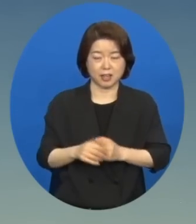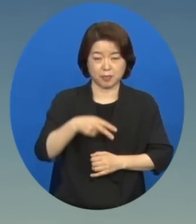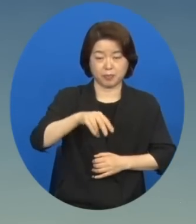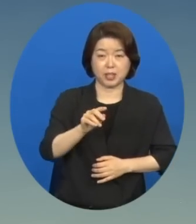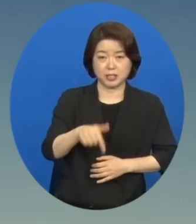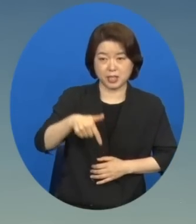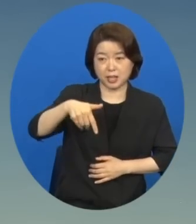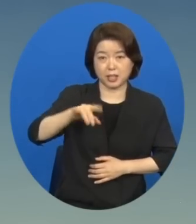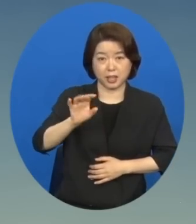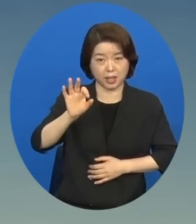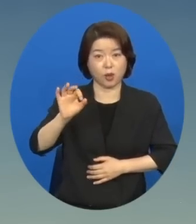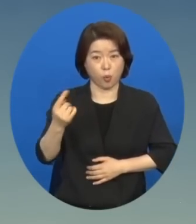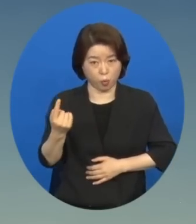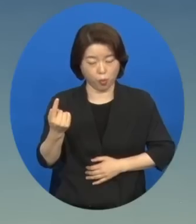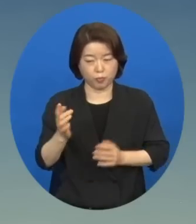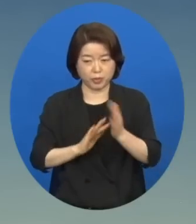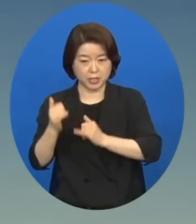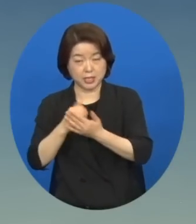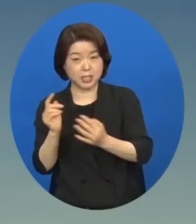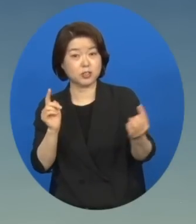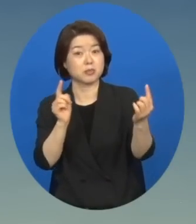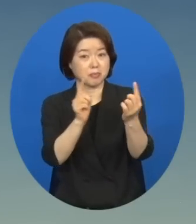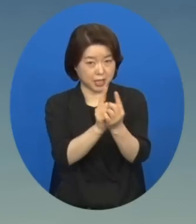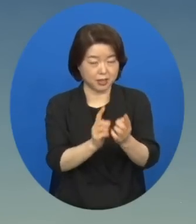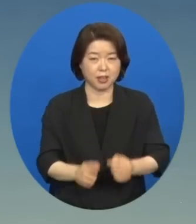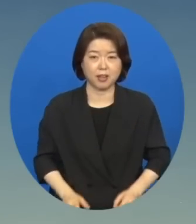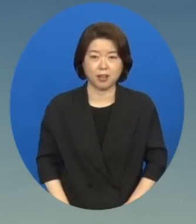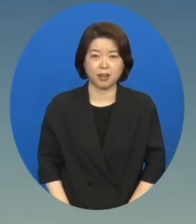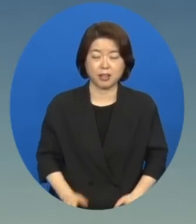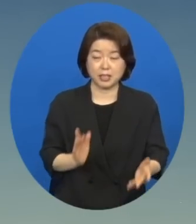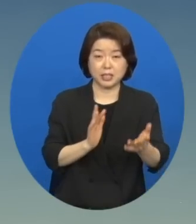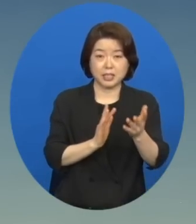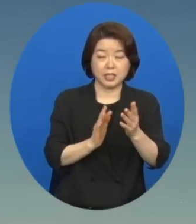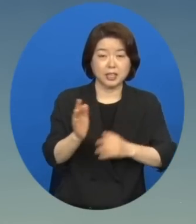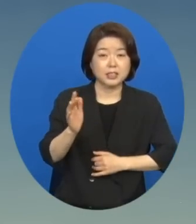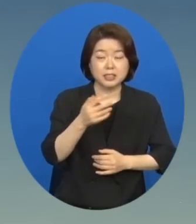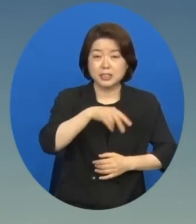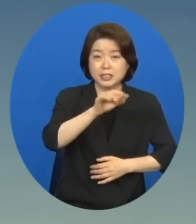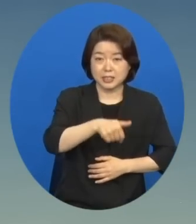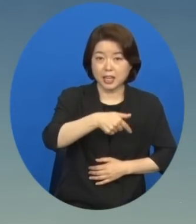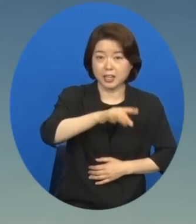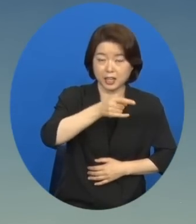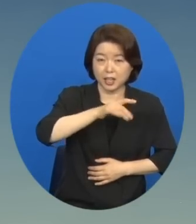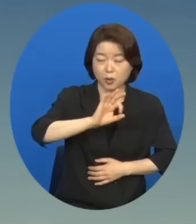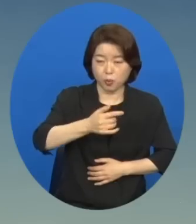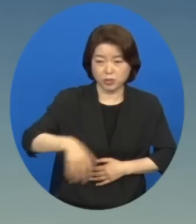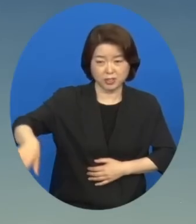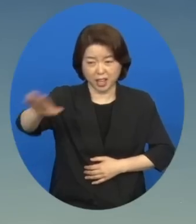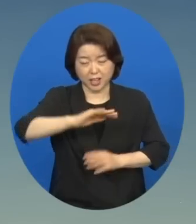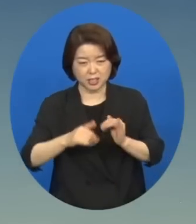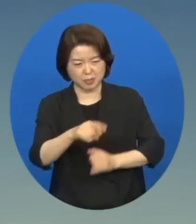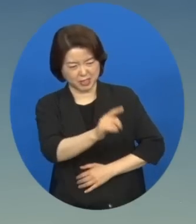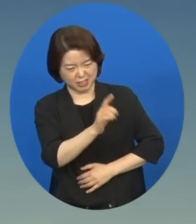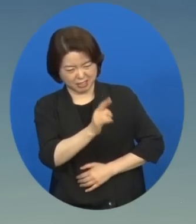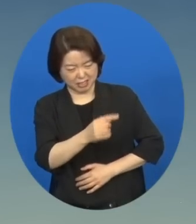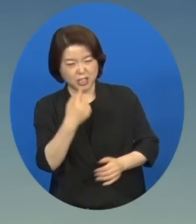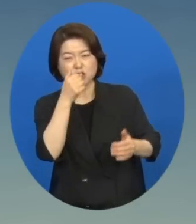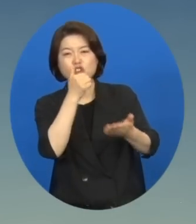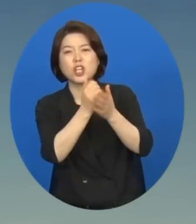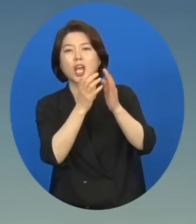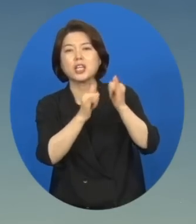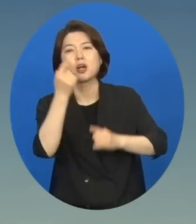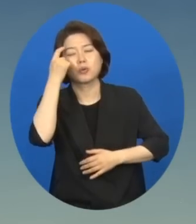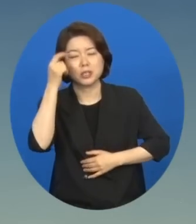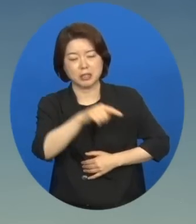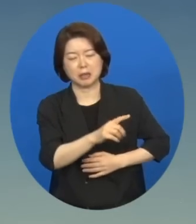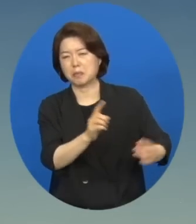예수님이 찾아가시죠. 그런데 이 삭개오는 모든 사람이 죄인으로 보는 아주 상종 못할